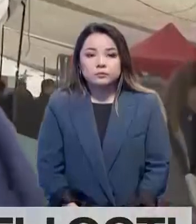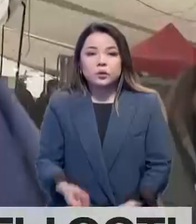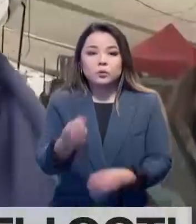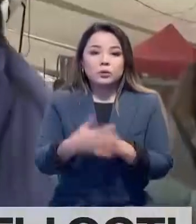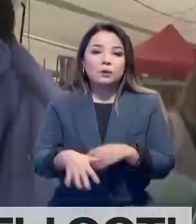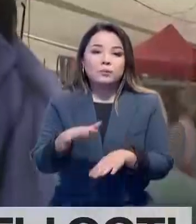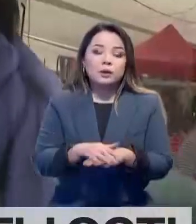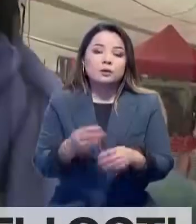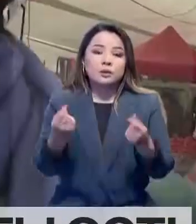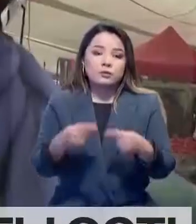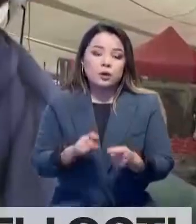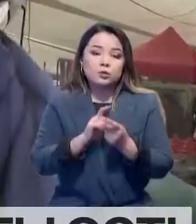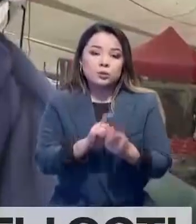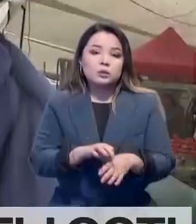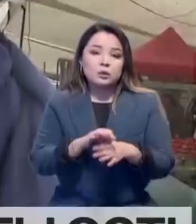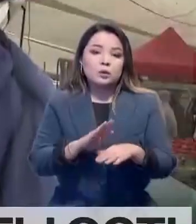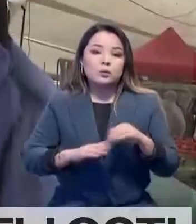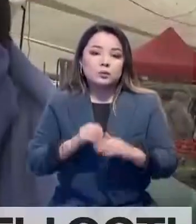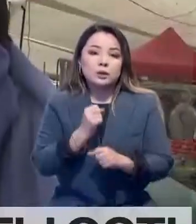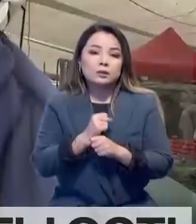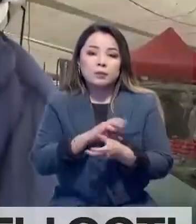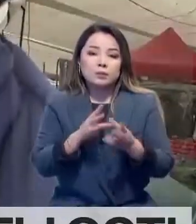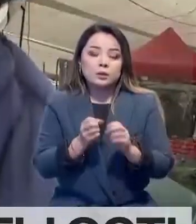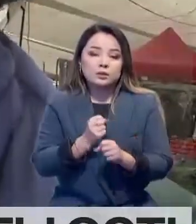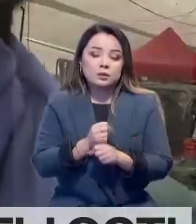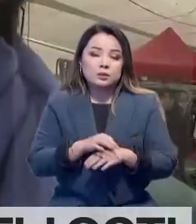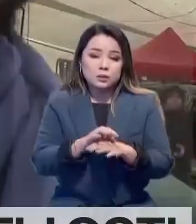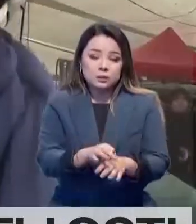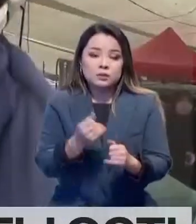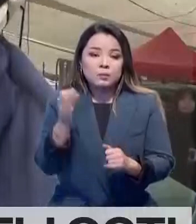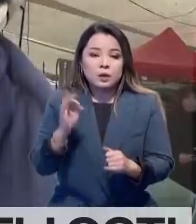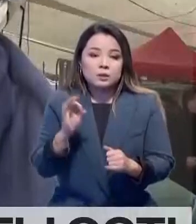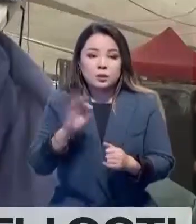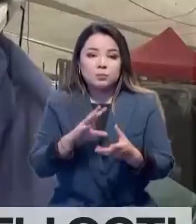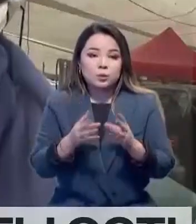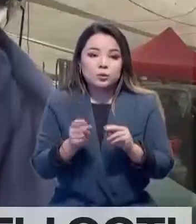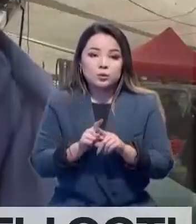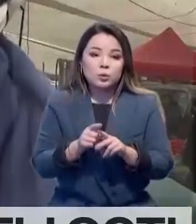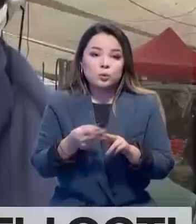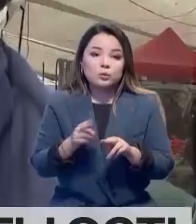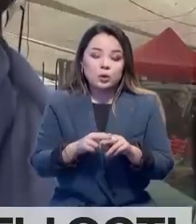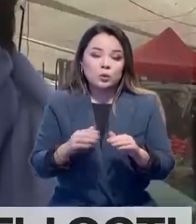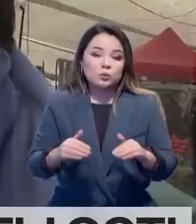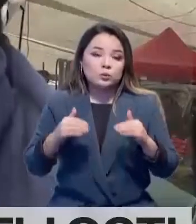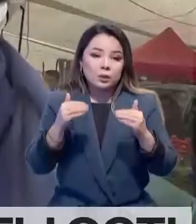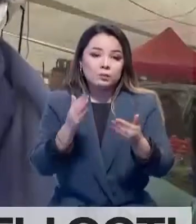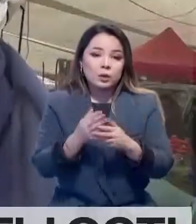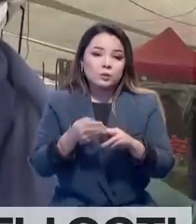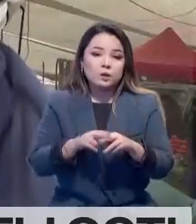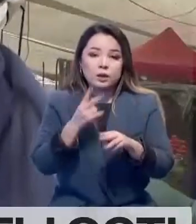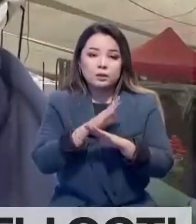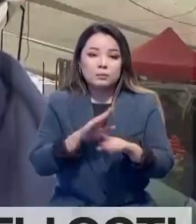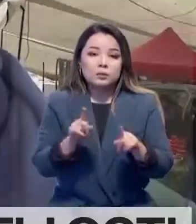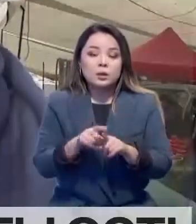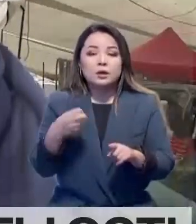Орталық банк инфляциямен күресіп, қолдан келгеннің бәрін жасап жатыр. Пайыздық мөлшерлемені де сол үшін көтерді. Бірақ соған